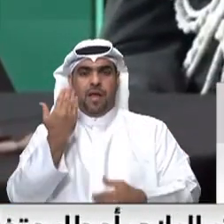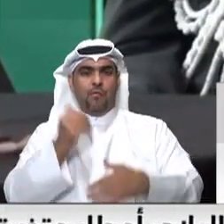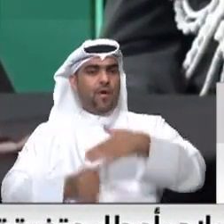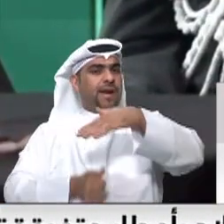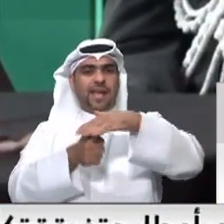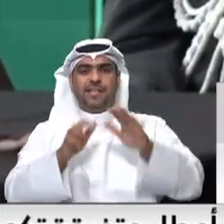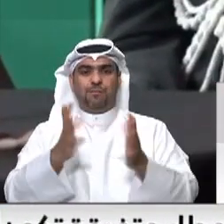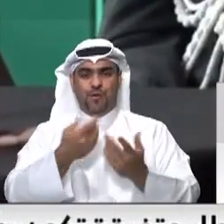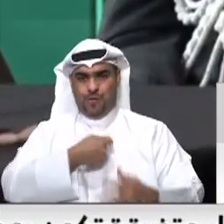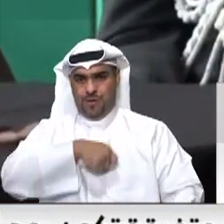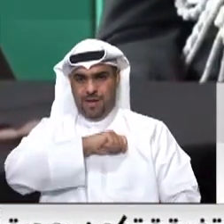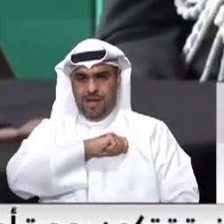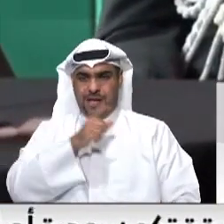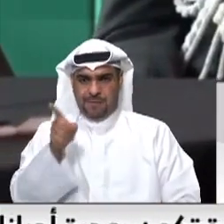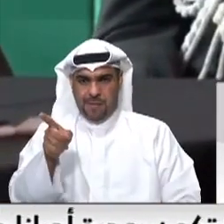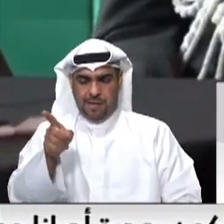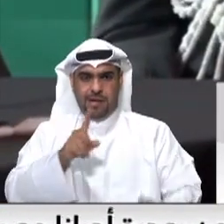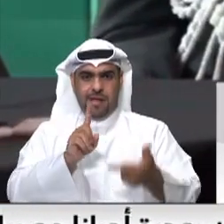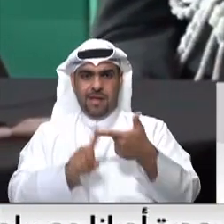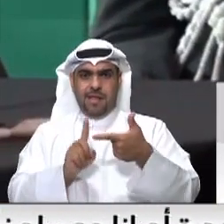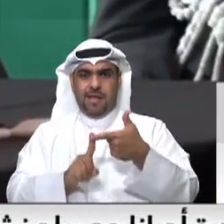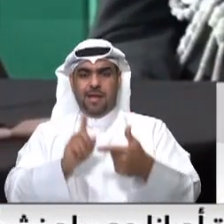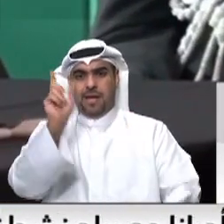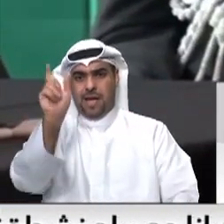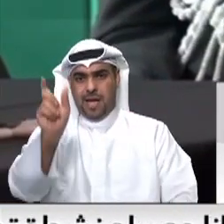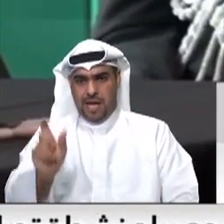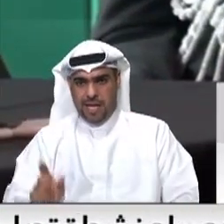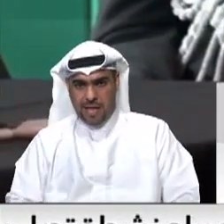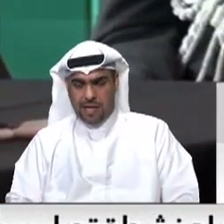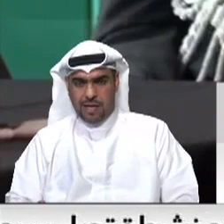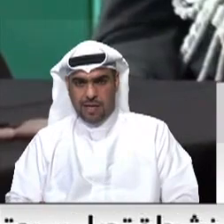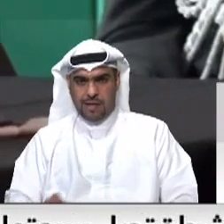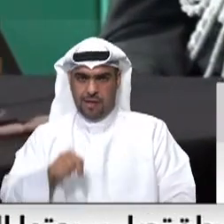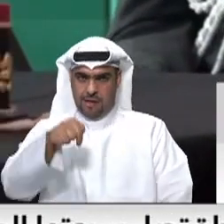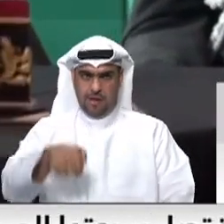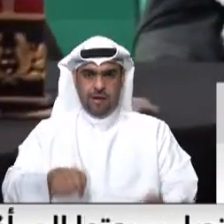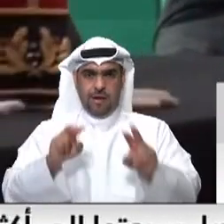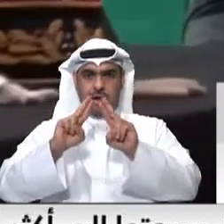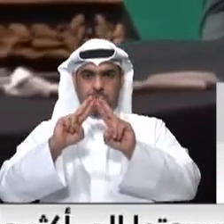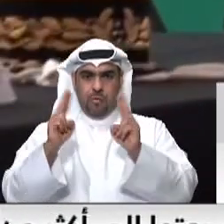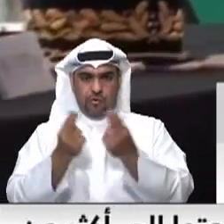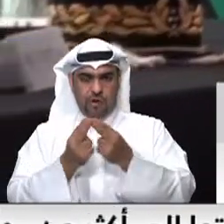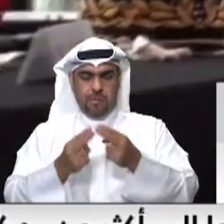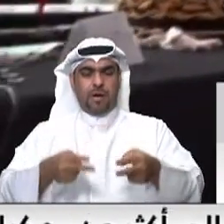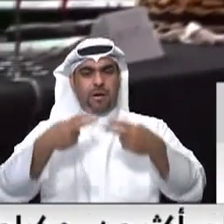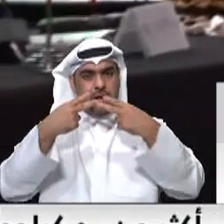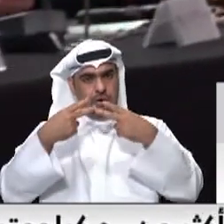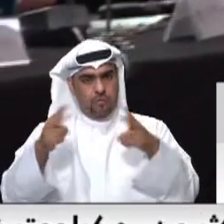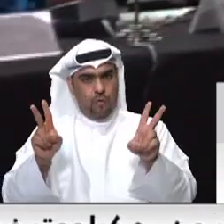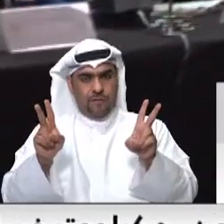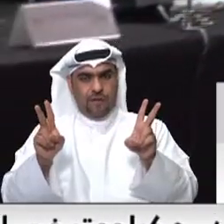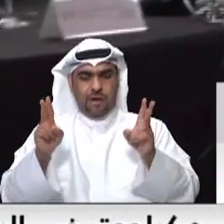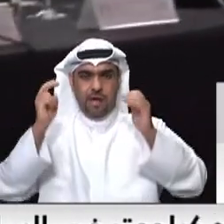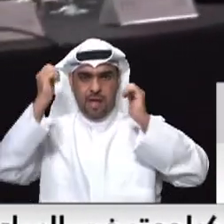إيطاليا. ولله الحمد تم الموافقة في هذا المؤتمر بأن يكون الحرس